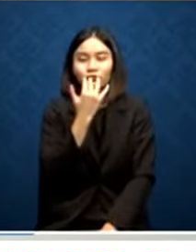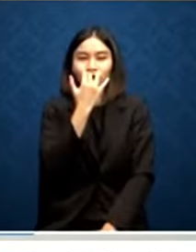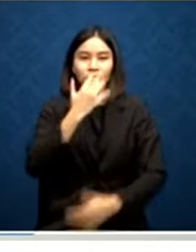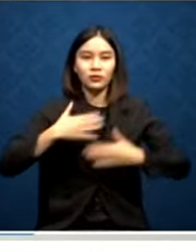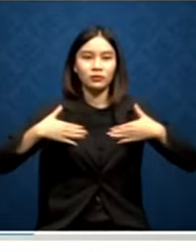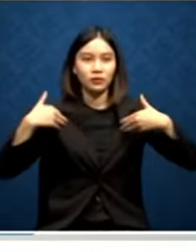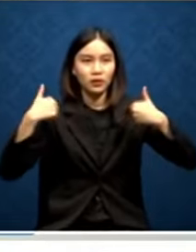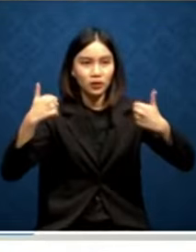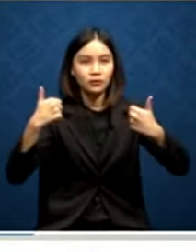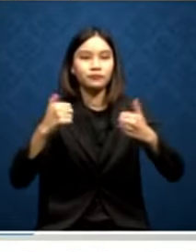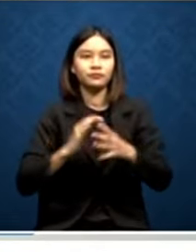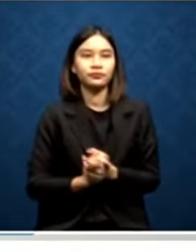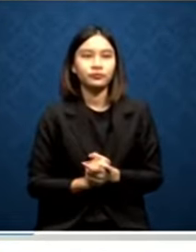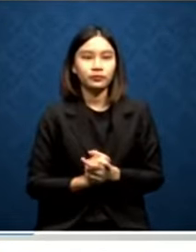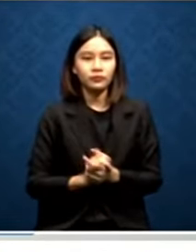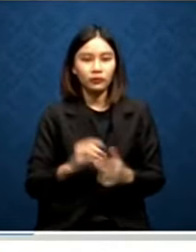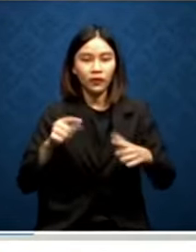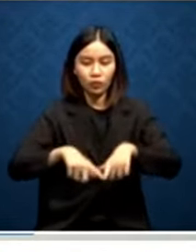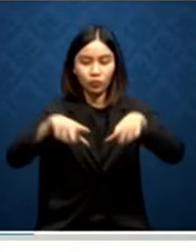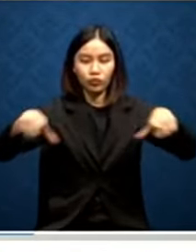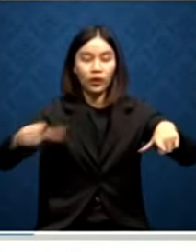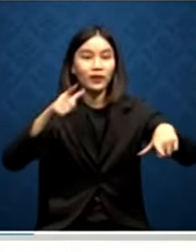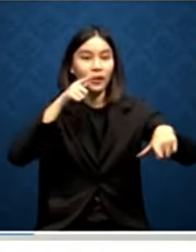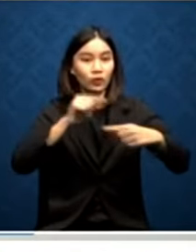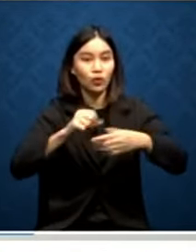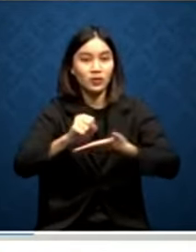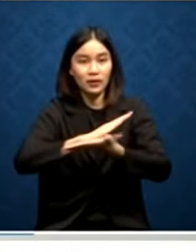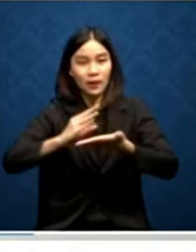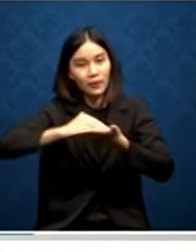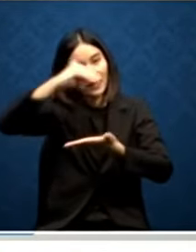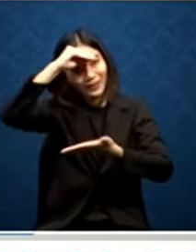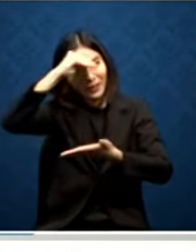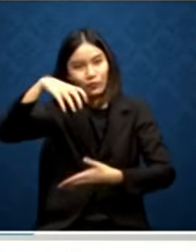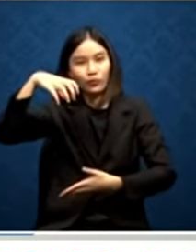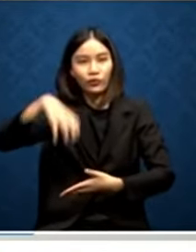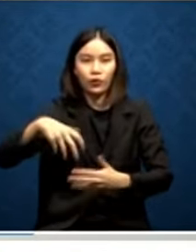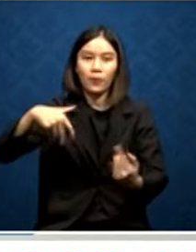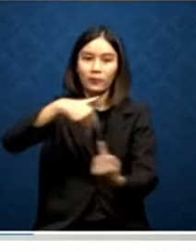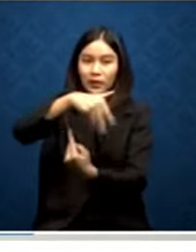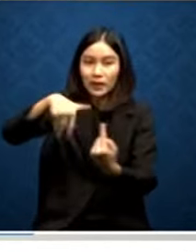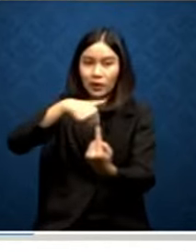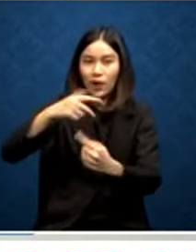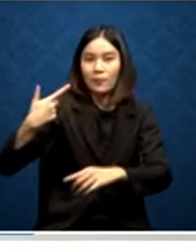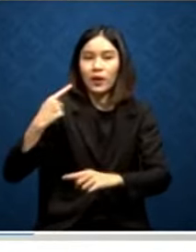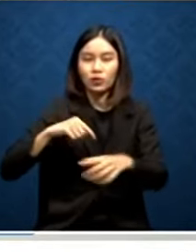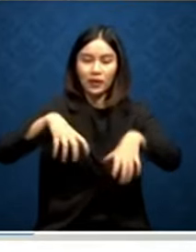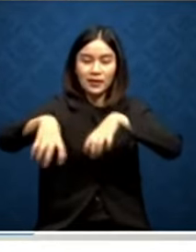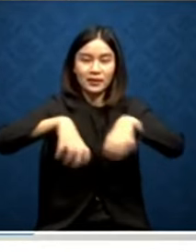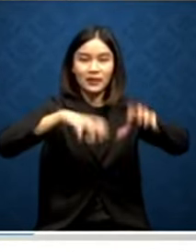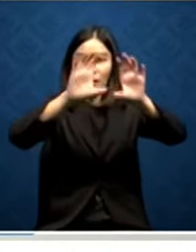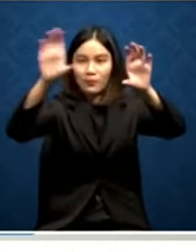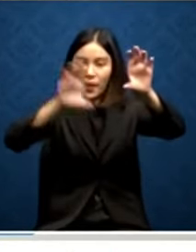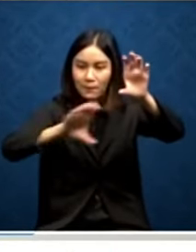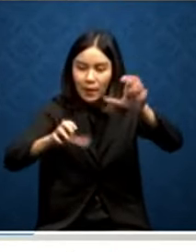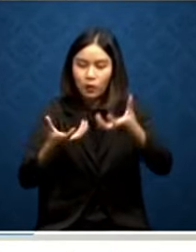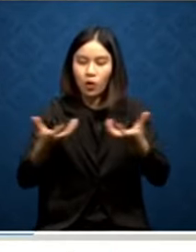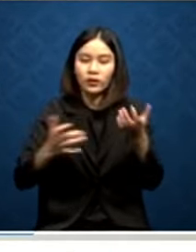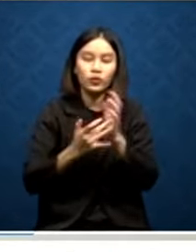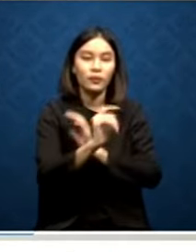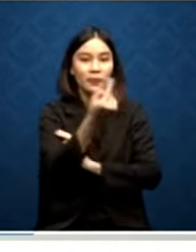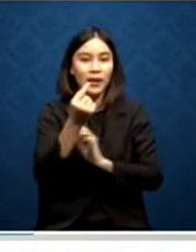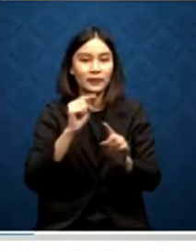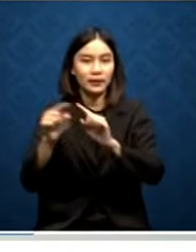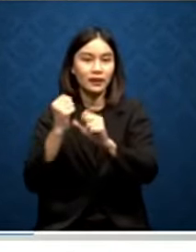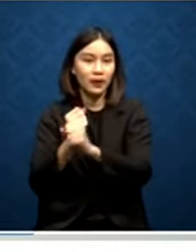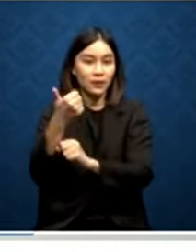ทธิ์โถงใหญ่เปิดให้สถาบันการศึกษาองค์กรสาธารณประโยชน์จัดนิทรรศการแสดงนวัตกรรมได้เ